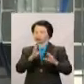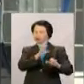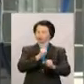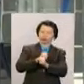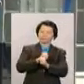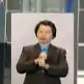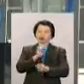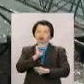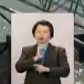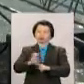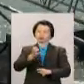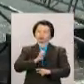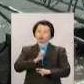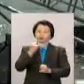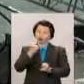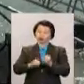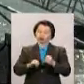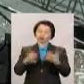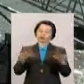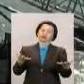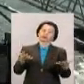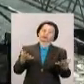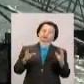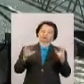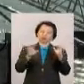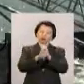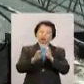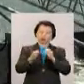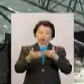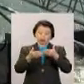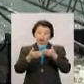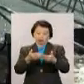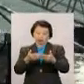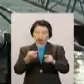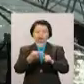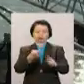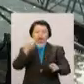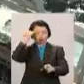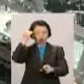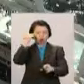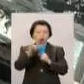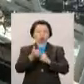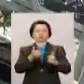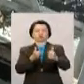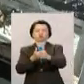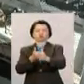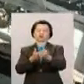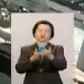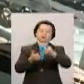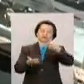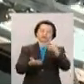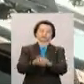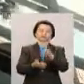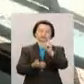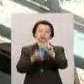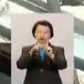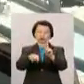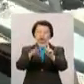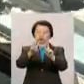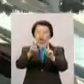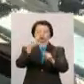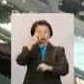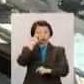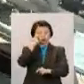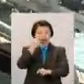emas, akhirnya akur kepada pencabar terdekatnya, Ha Jae-min dari Korea Selatan, hanya dibezakan 1.2